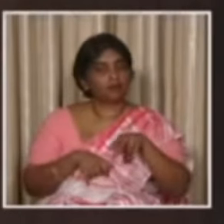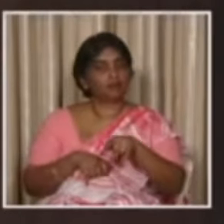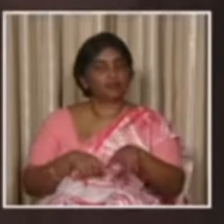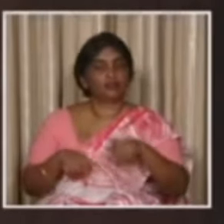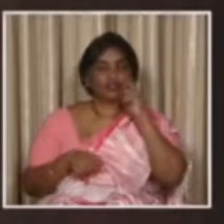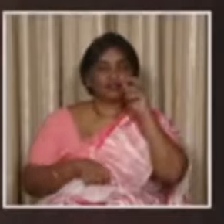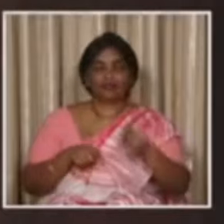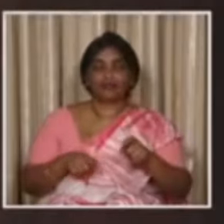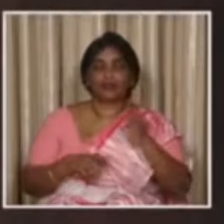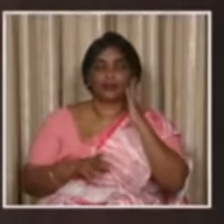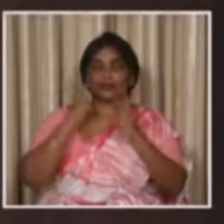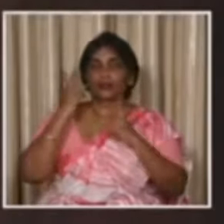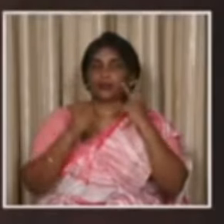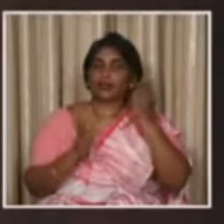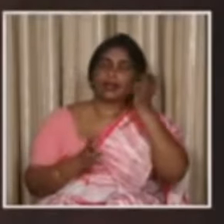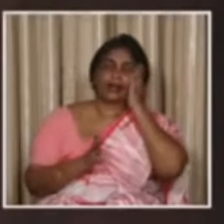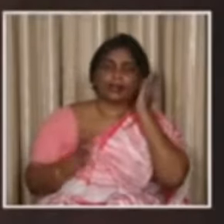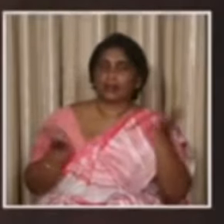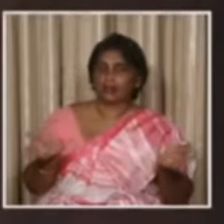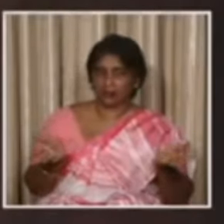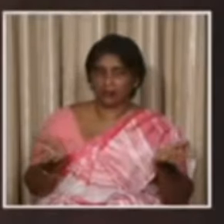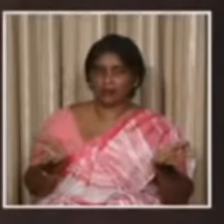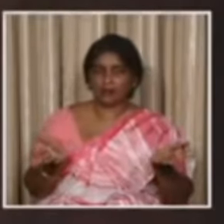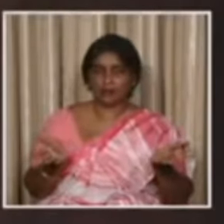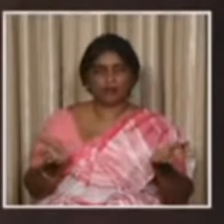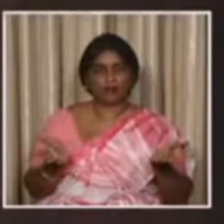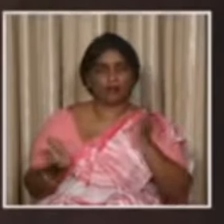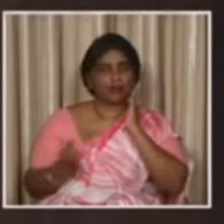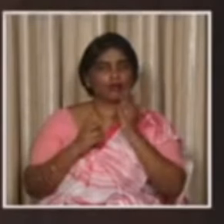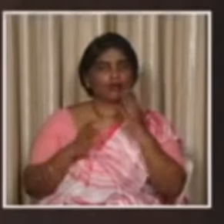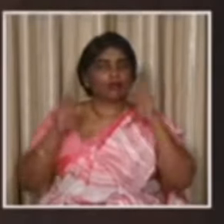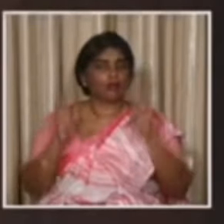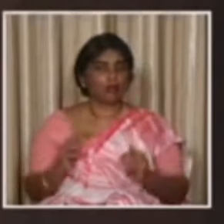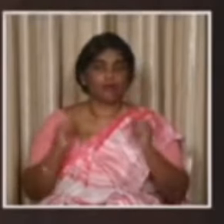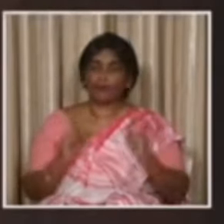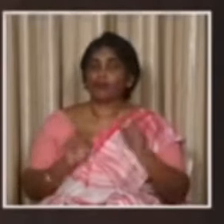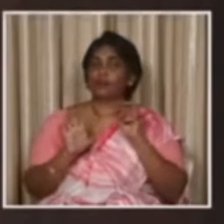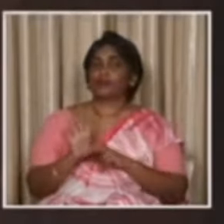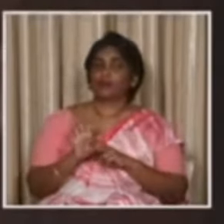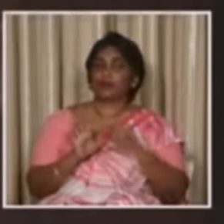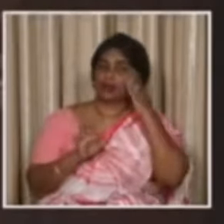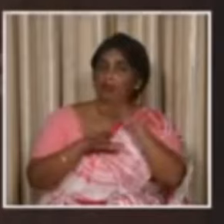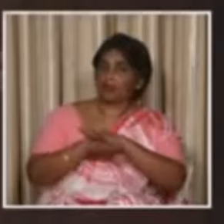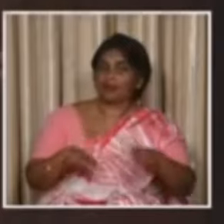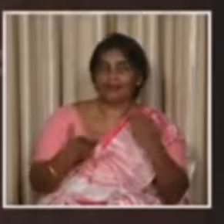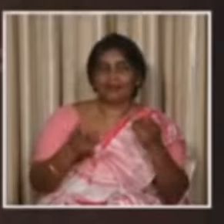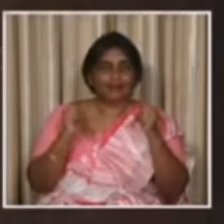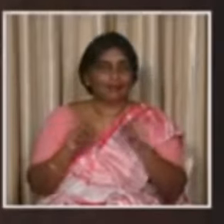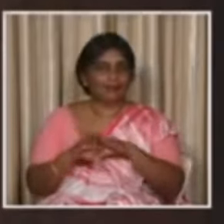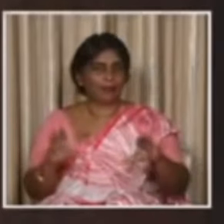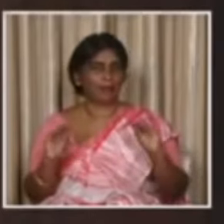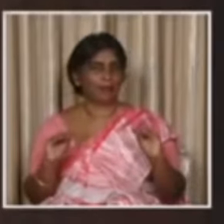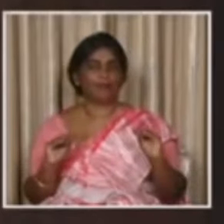දෙපැත්තේ සංචාරකෝ නිදාගෙන ඉන්නවා. සංචාරකයන් ඉන්න පුටුවක් අඩුමතරම නිදාගන්න පුළුවන් පාසුකම් ටිකක්